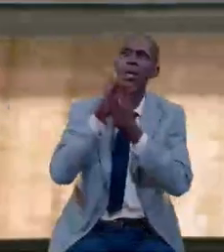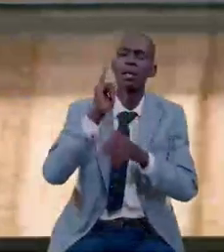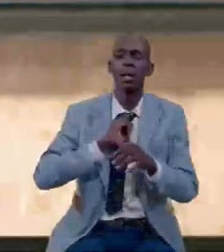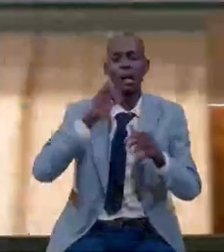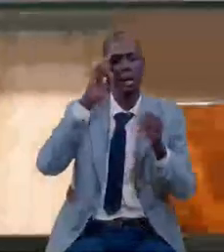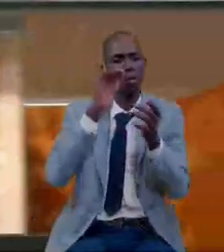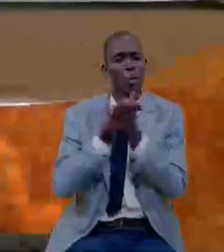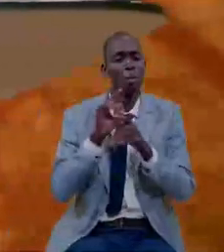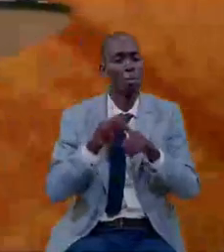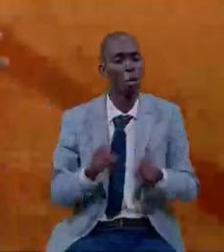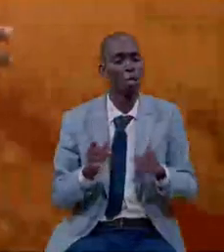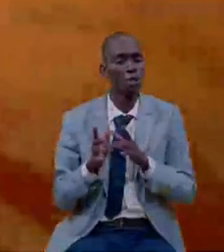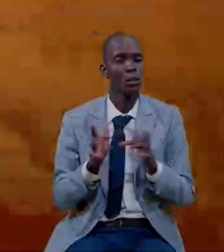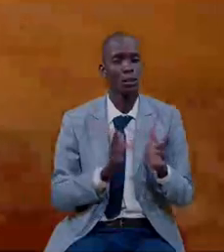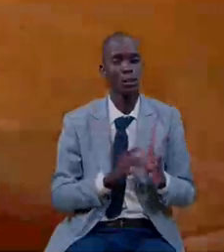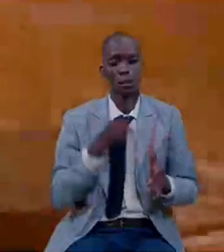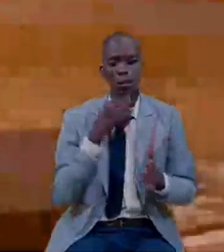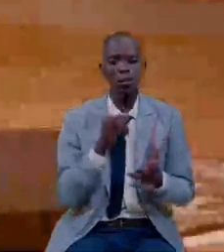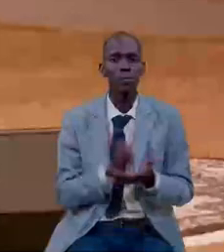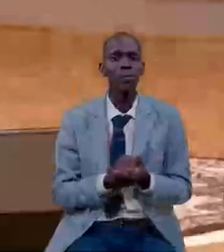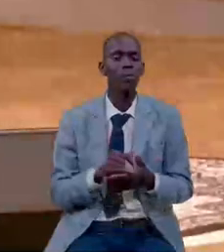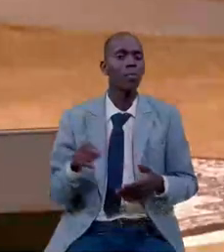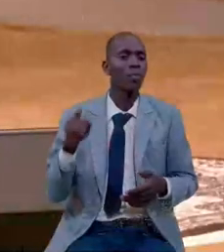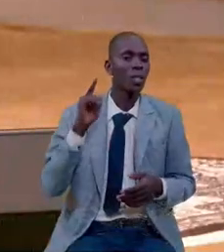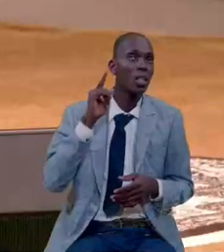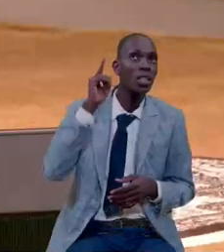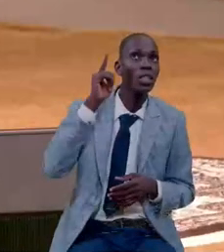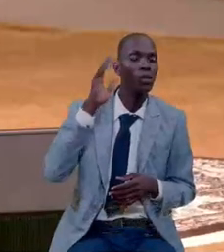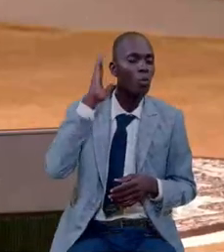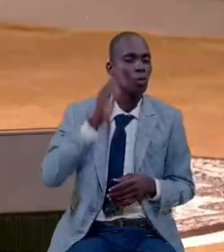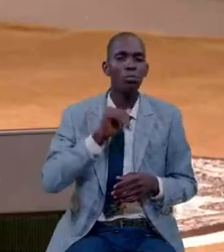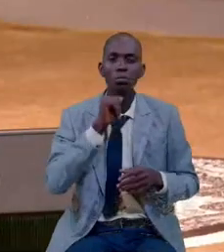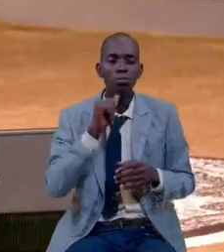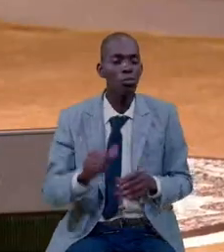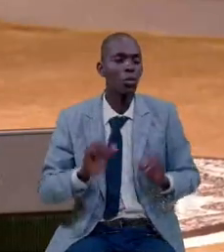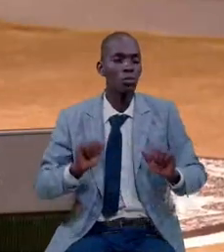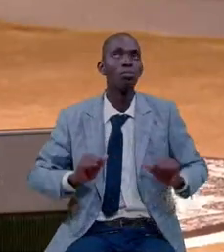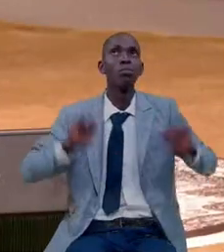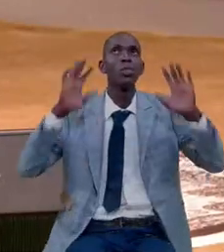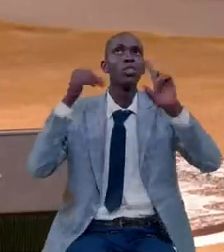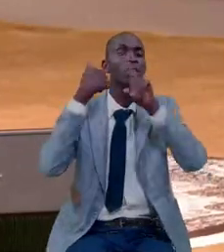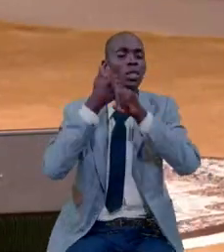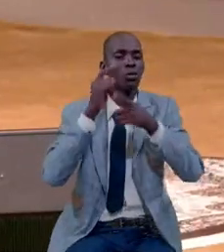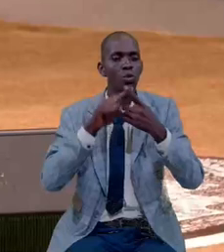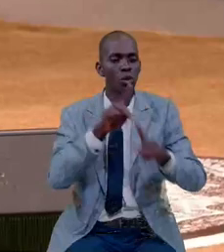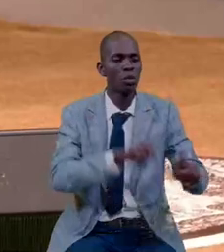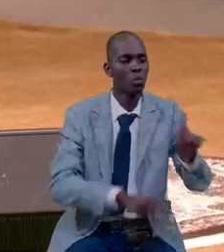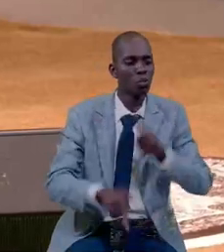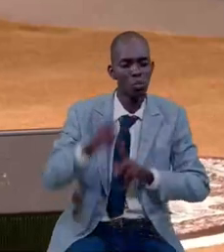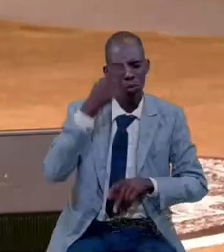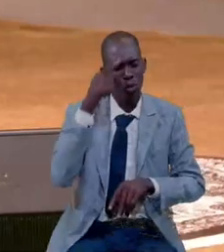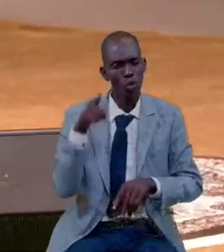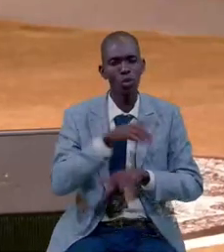lui ne va pas se fier à ces gens parce que ces gens n'ont pas le fruit spirituel